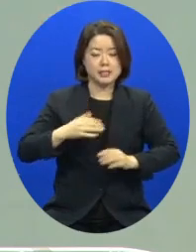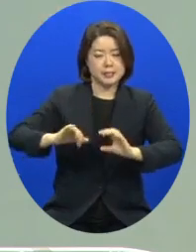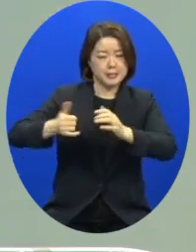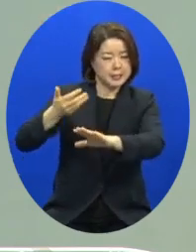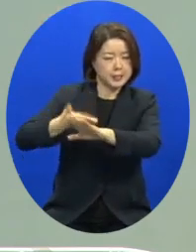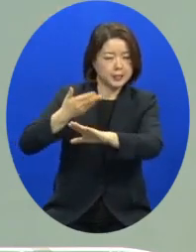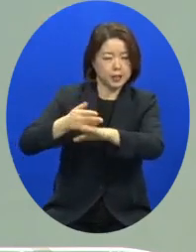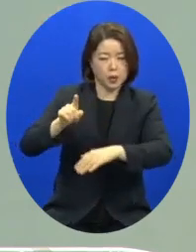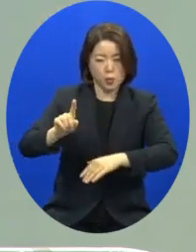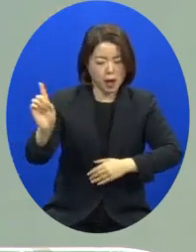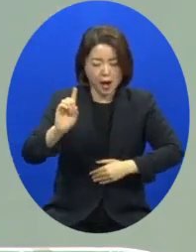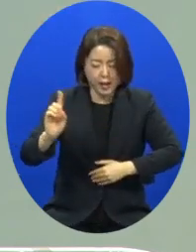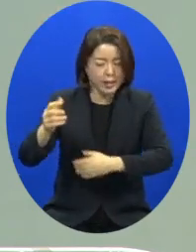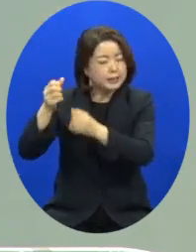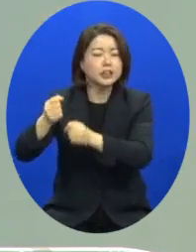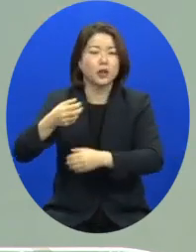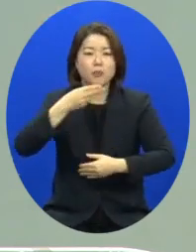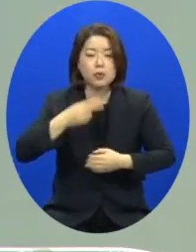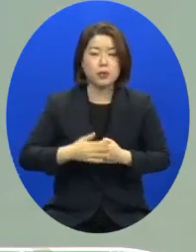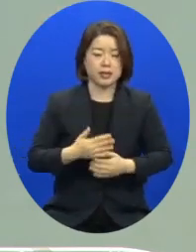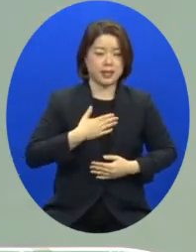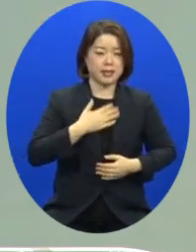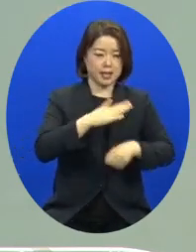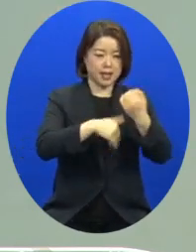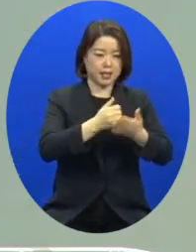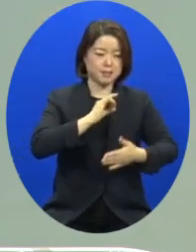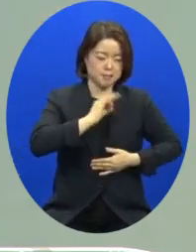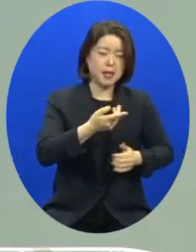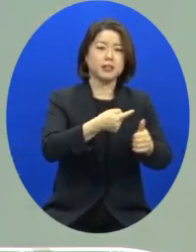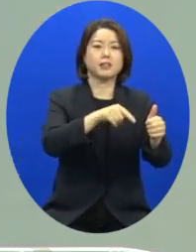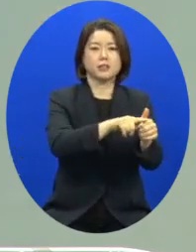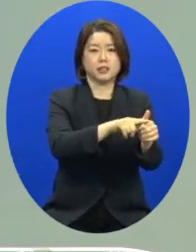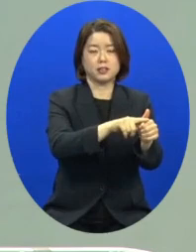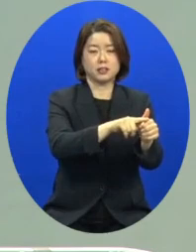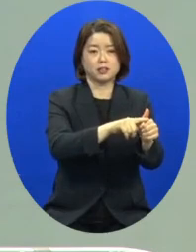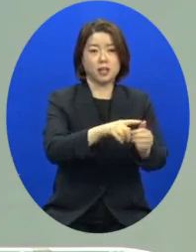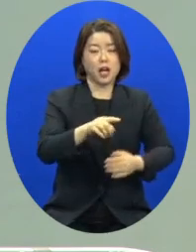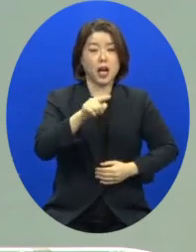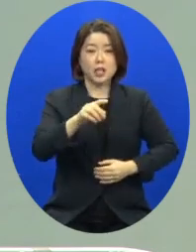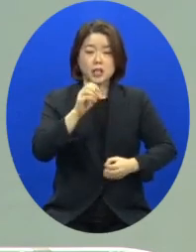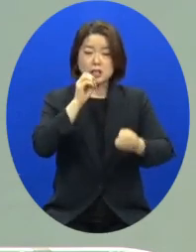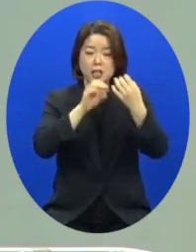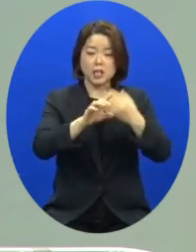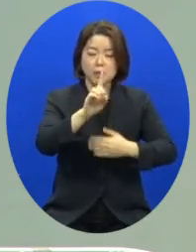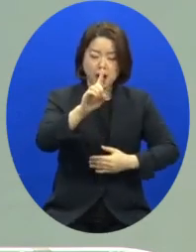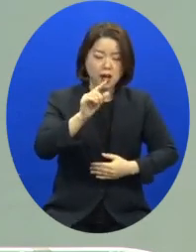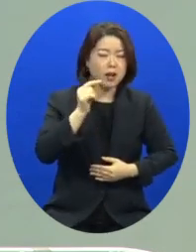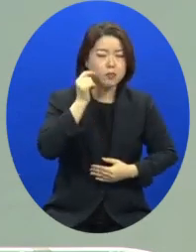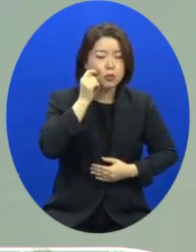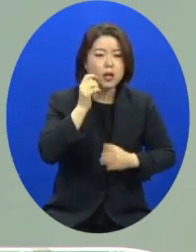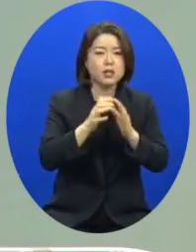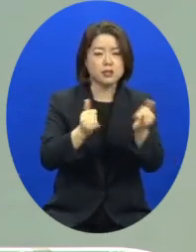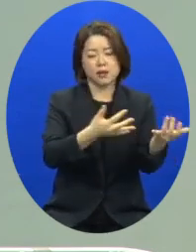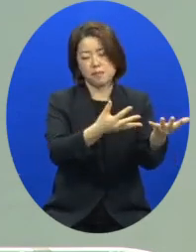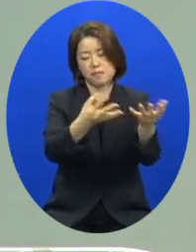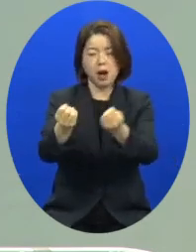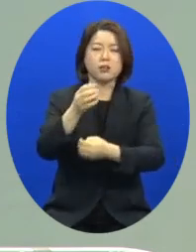것도 의지하지 않고 나는 하나님만 의지합니다. 이 대답 한마디 제대로 못하는 사람이